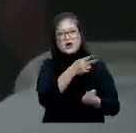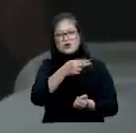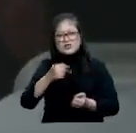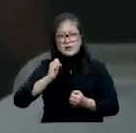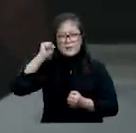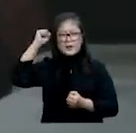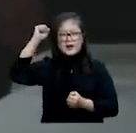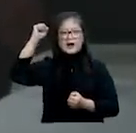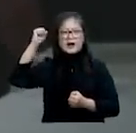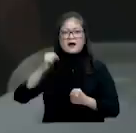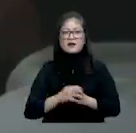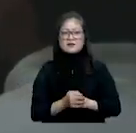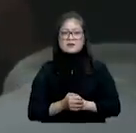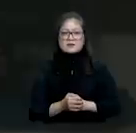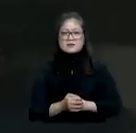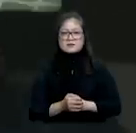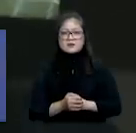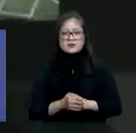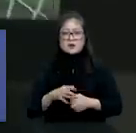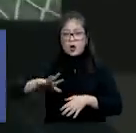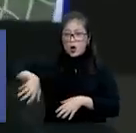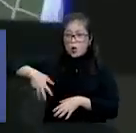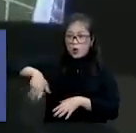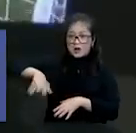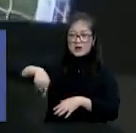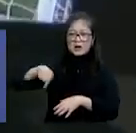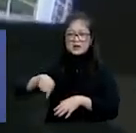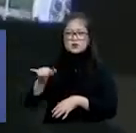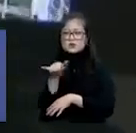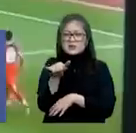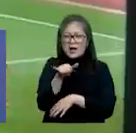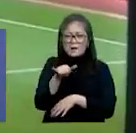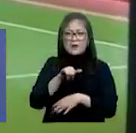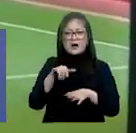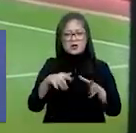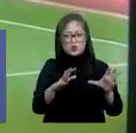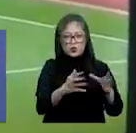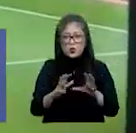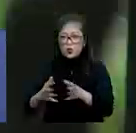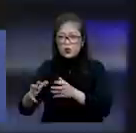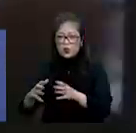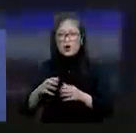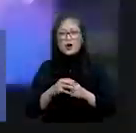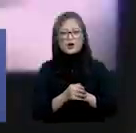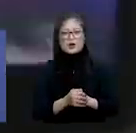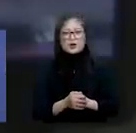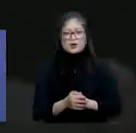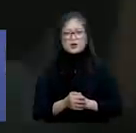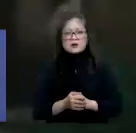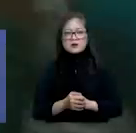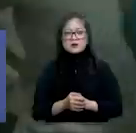selasa malam juga dipenuhi sanak family yang menyaksikan laga ernando Ari pada final sepak bola SEA Games 2023 Kamboja